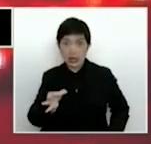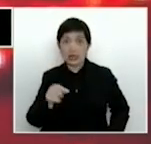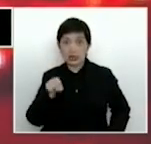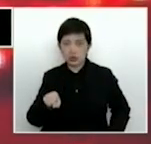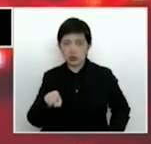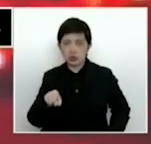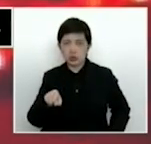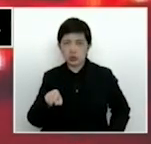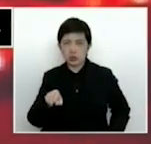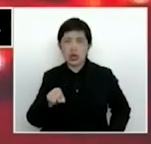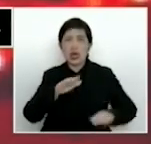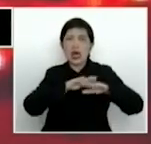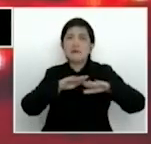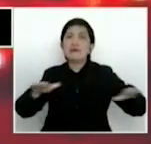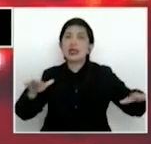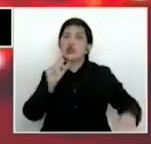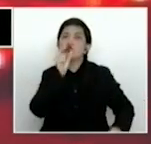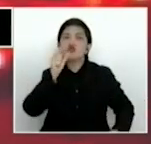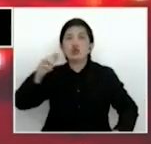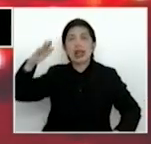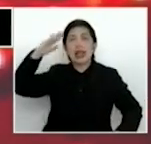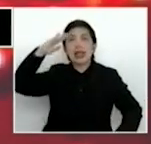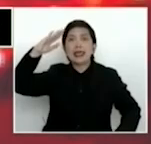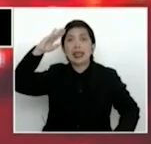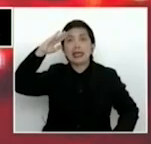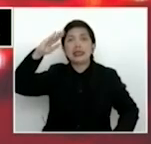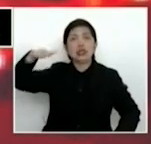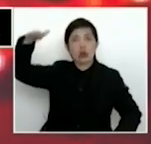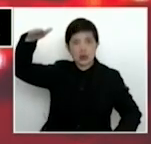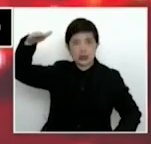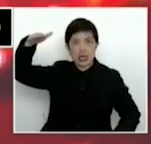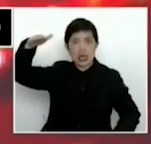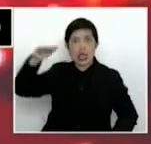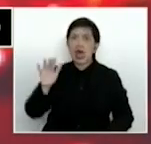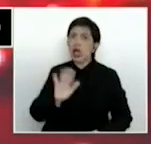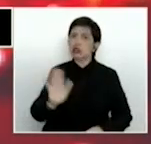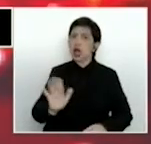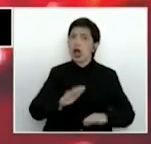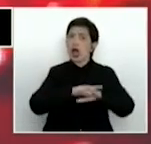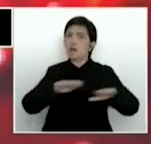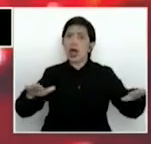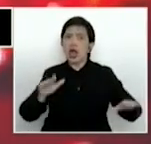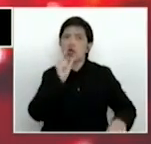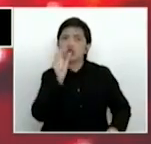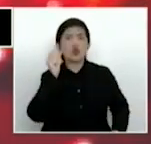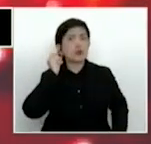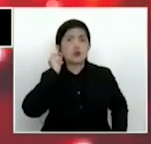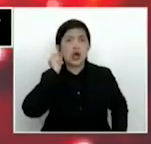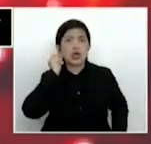hanya aman buat lelaki dewasa secara teori tidak aman buat perempuan belum